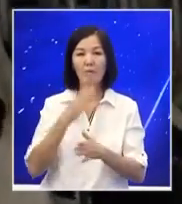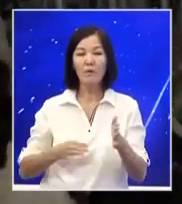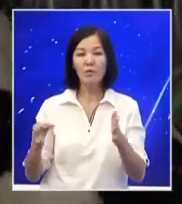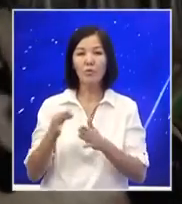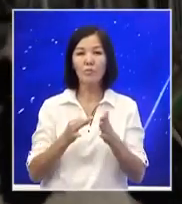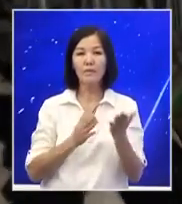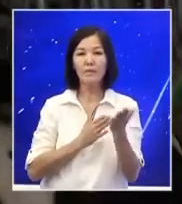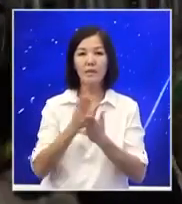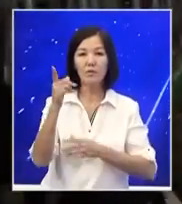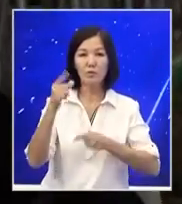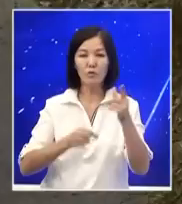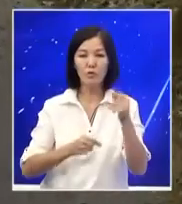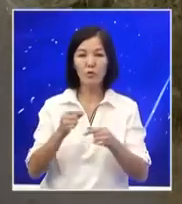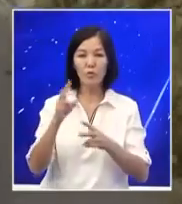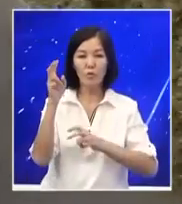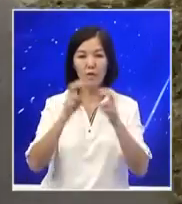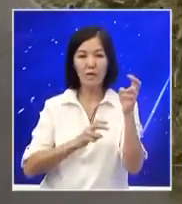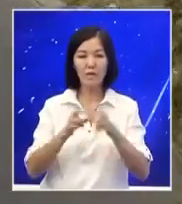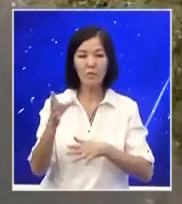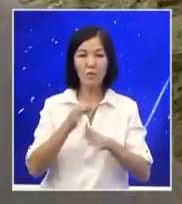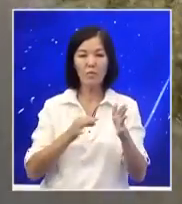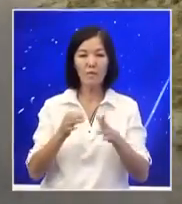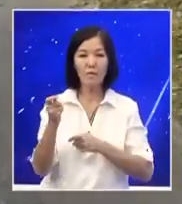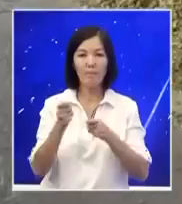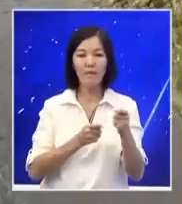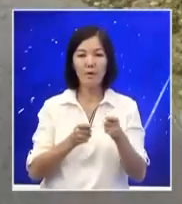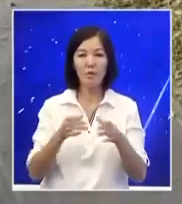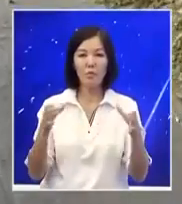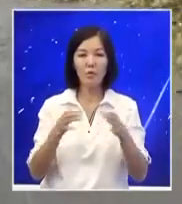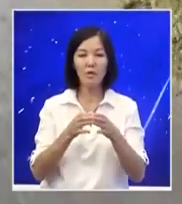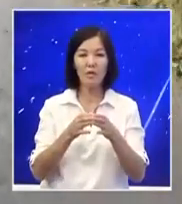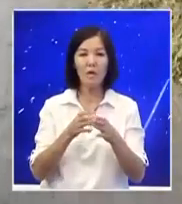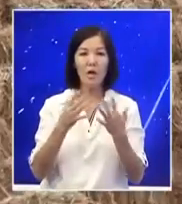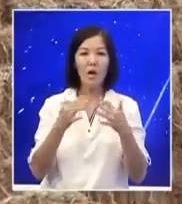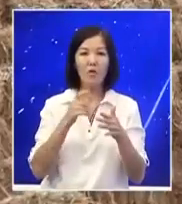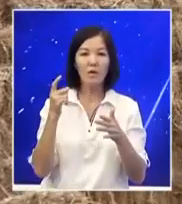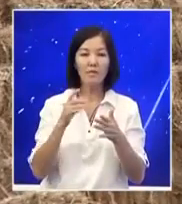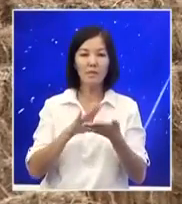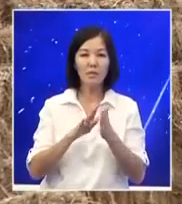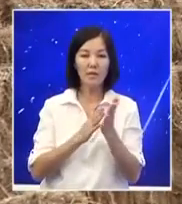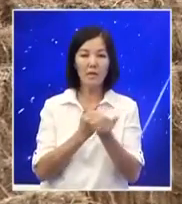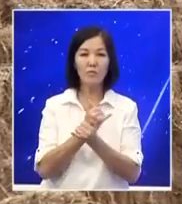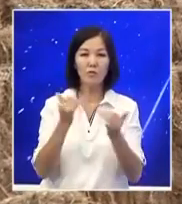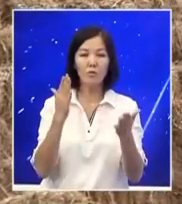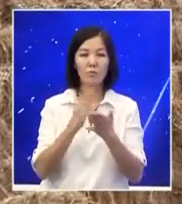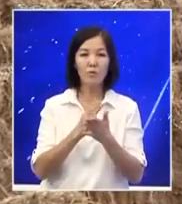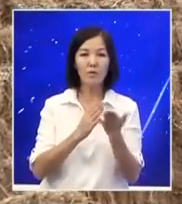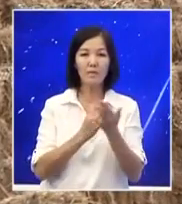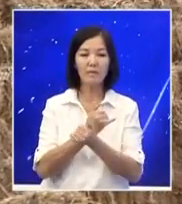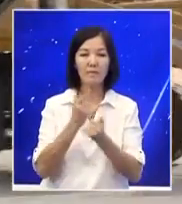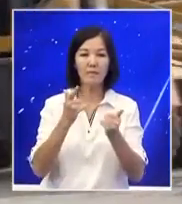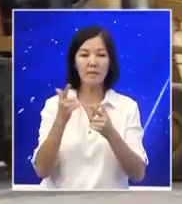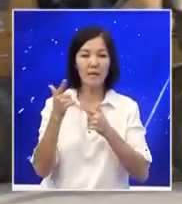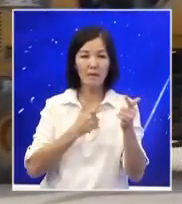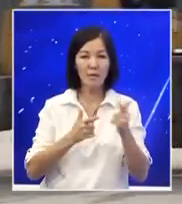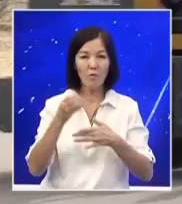саланың бірі сүт өнеркәсібі. Бұл орайда облыста басқару органдары тарапынан шаруаларға бар жағдай жасалып отыр. Сервистік дайында